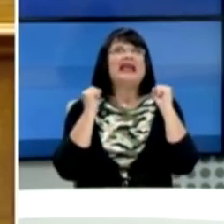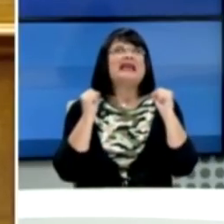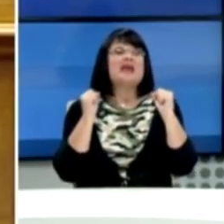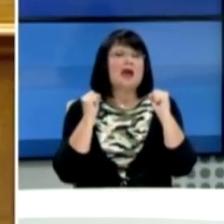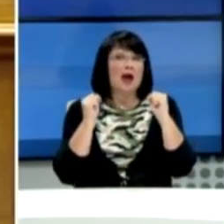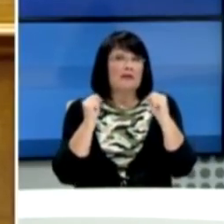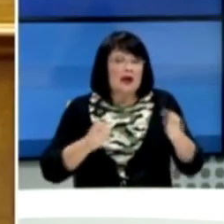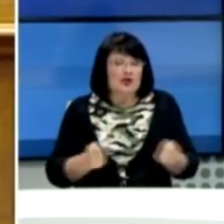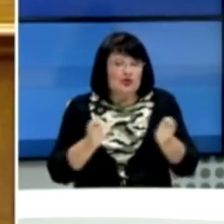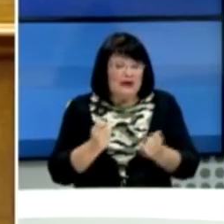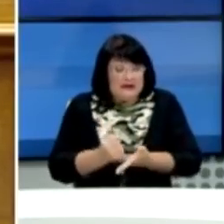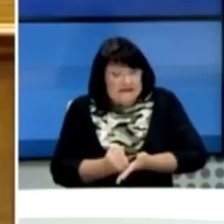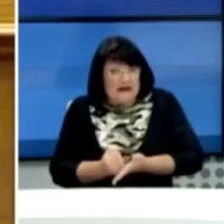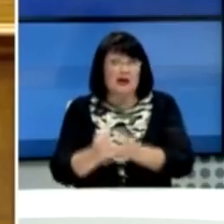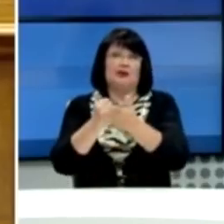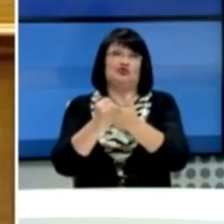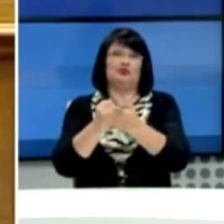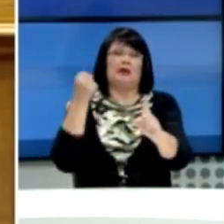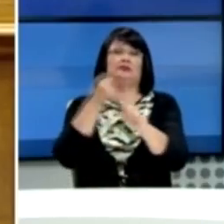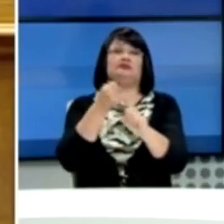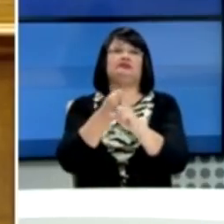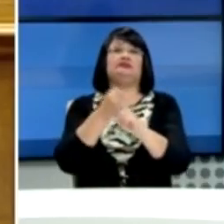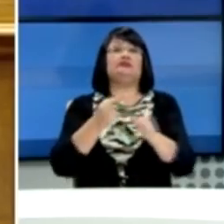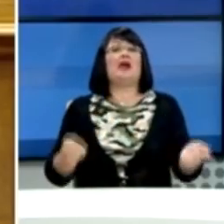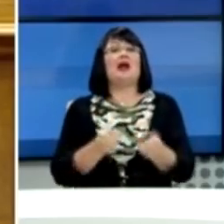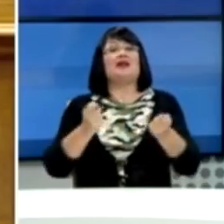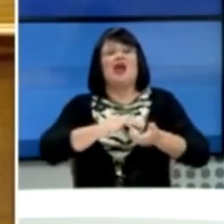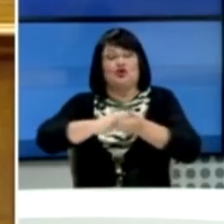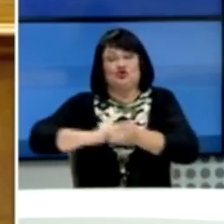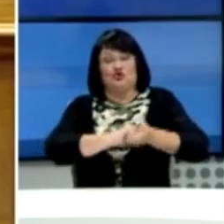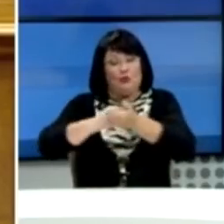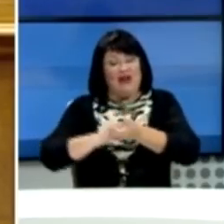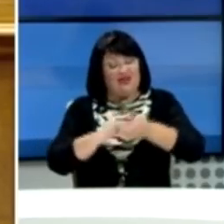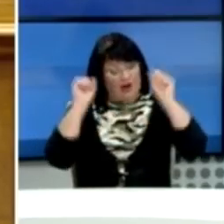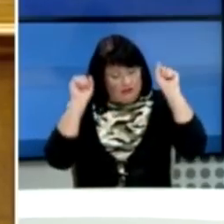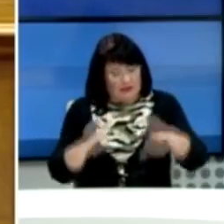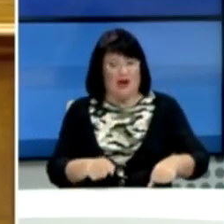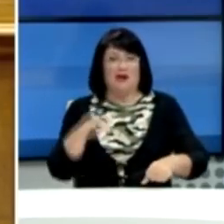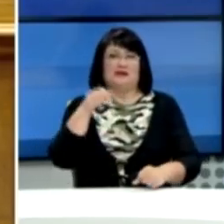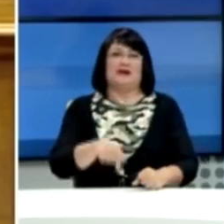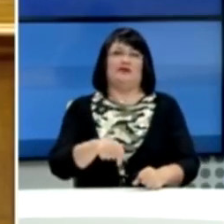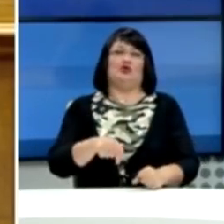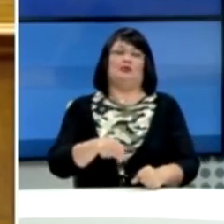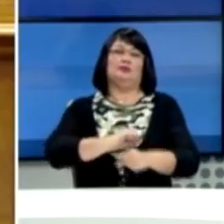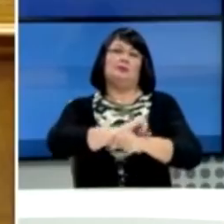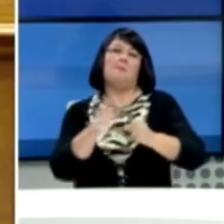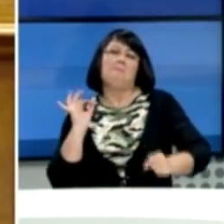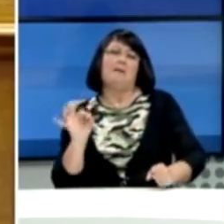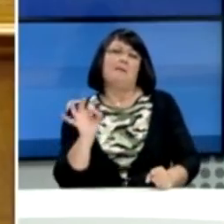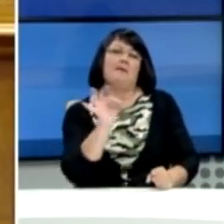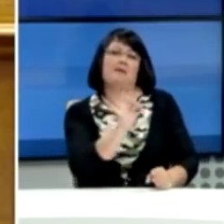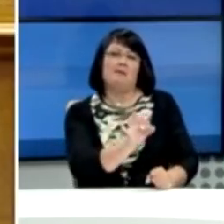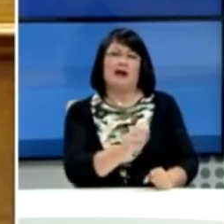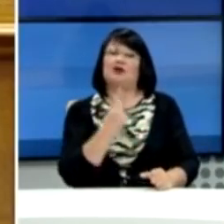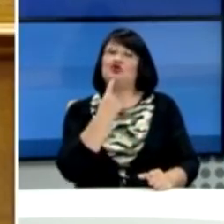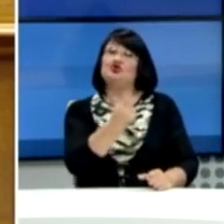τους. Στηρίζουμε τις διεκδικήσεις των εργατικών σωματείων μπροστά σε αυτό το νέο κύμα πανδημίας.